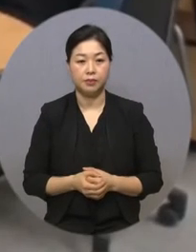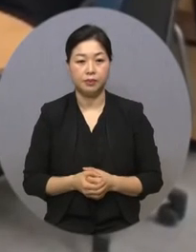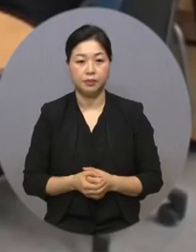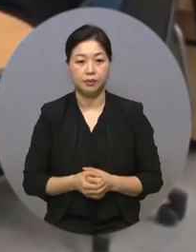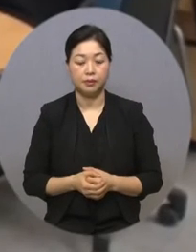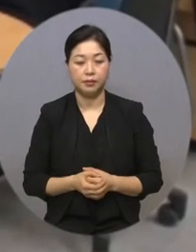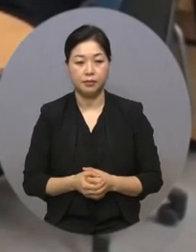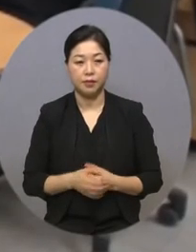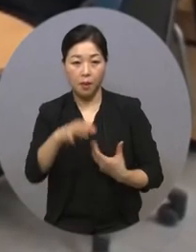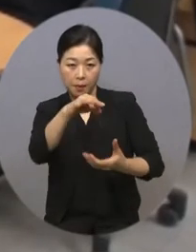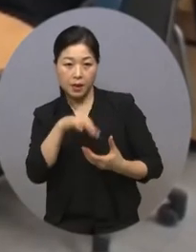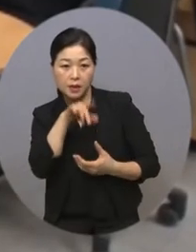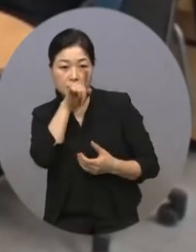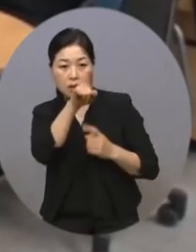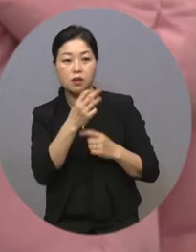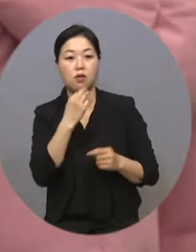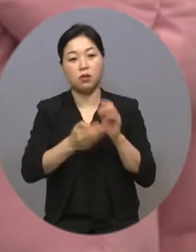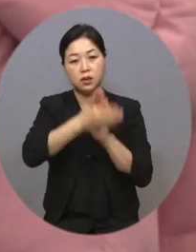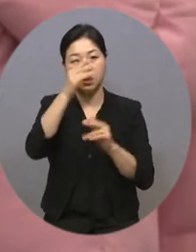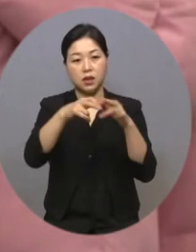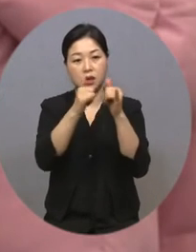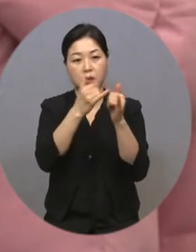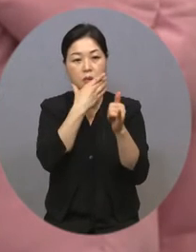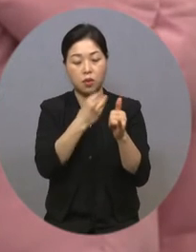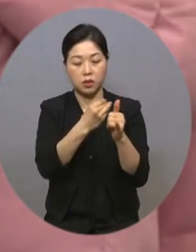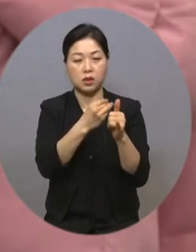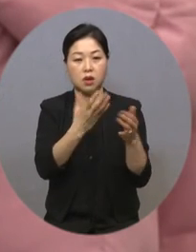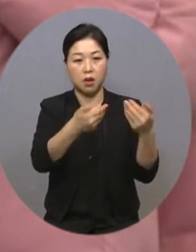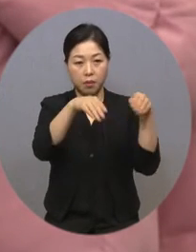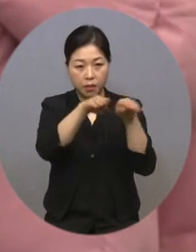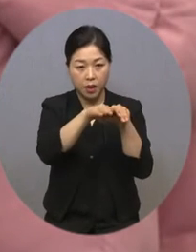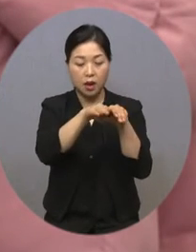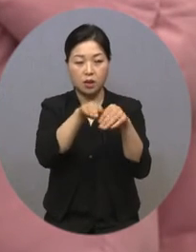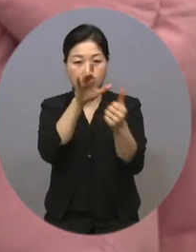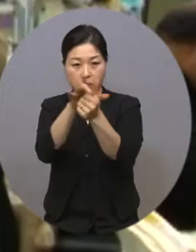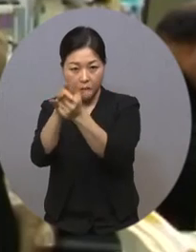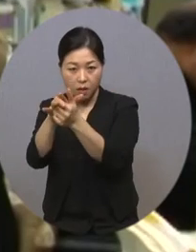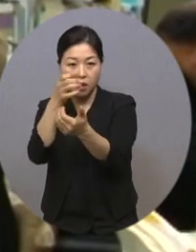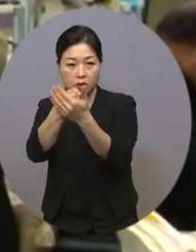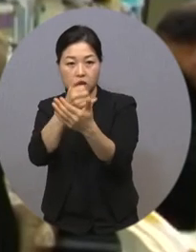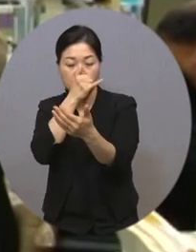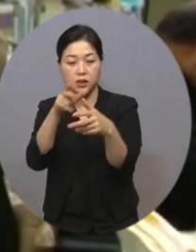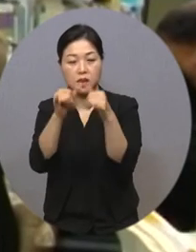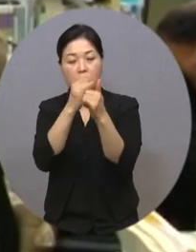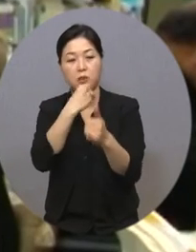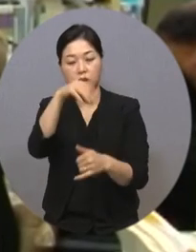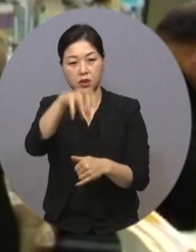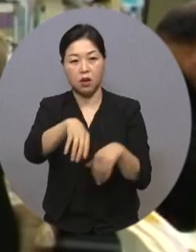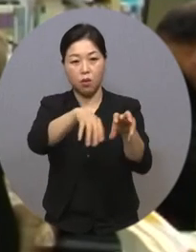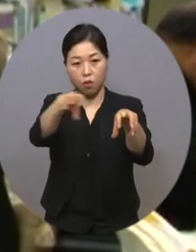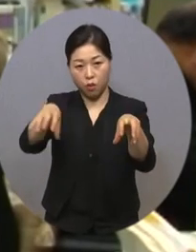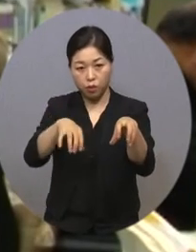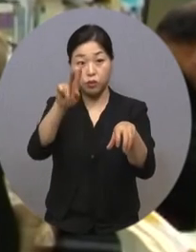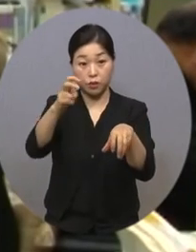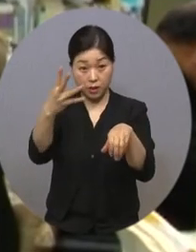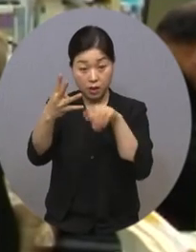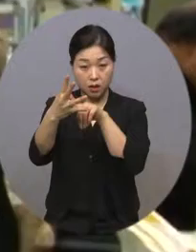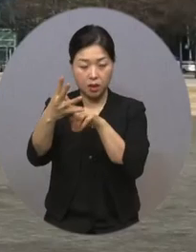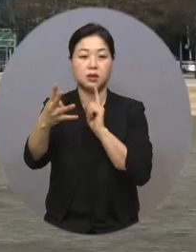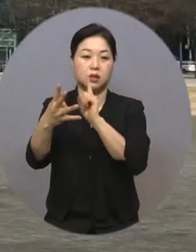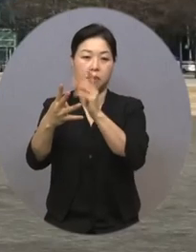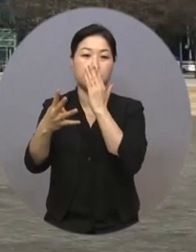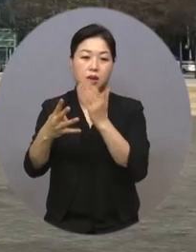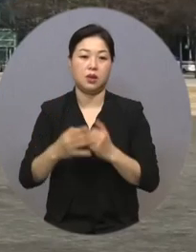신청은 서울시장에 복지관 옆에 또는 수행기간 으로 선정된 창 애인 복지관 숨을 4개소 를 통해 할 수 있습니다